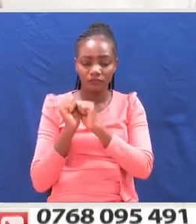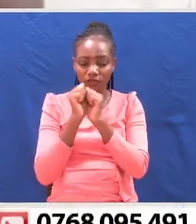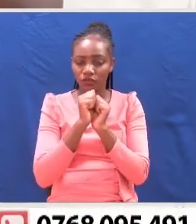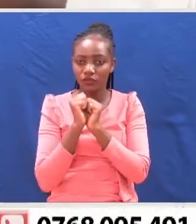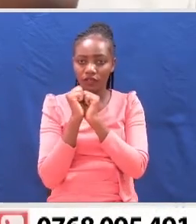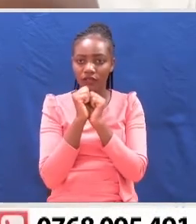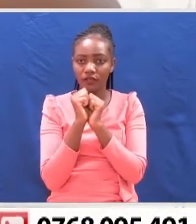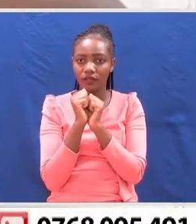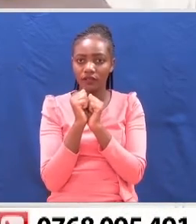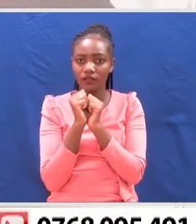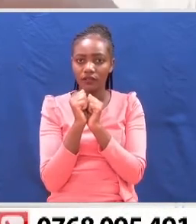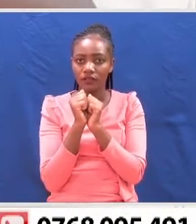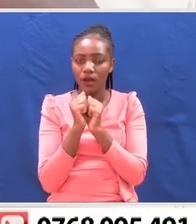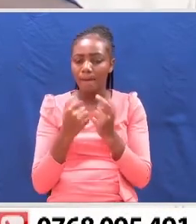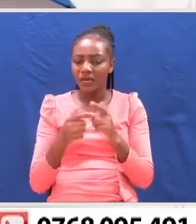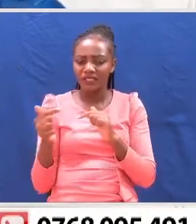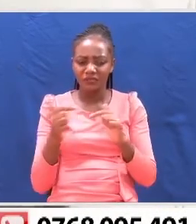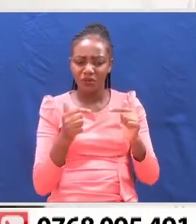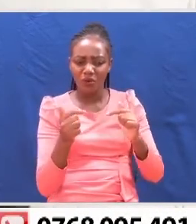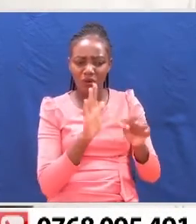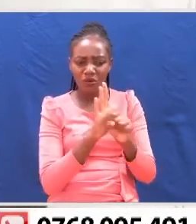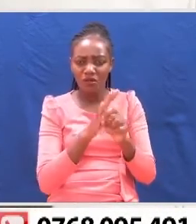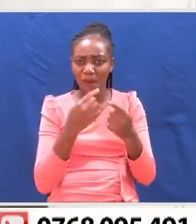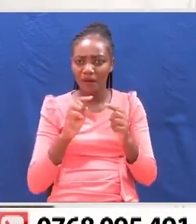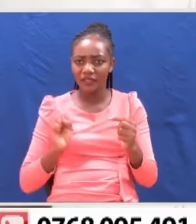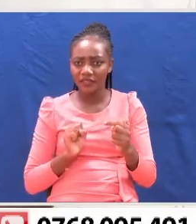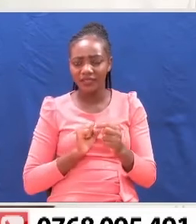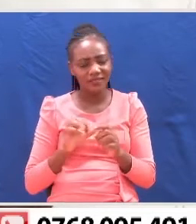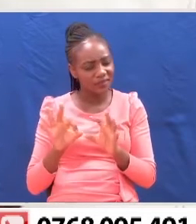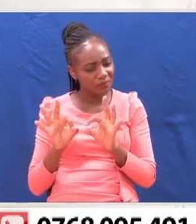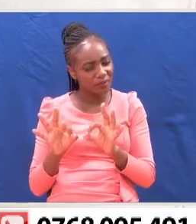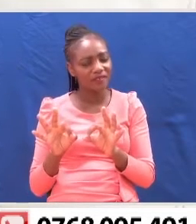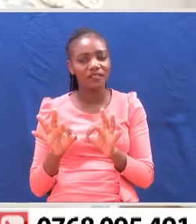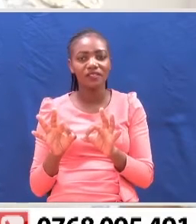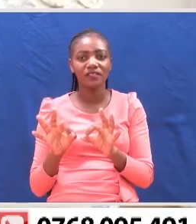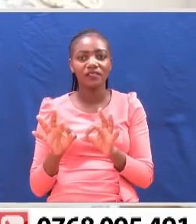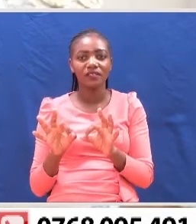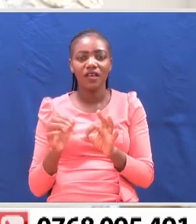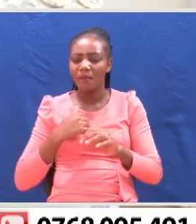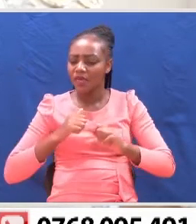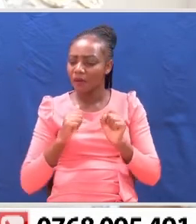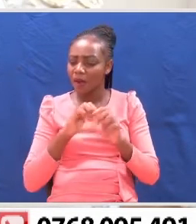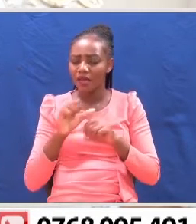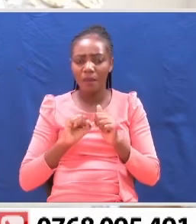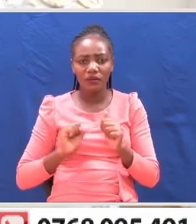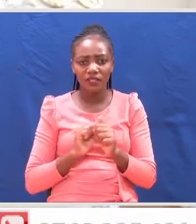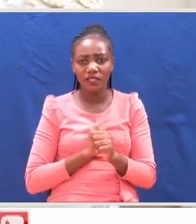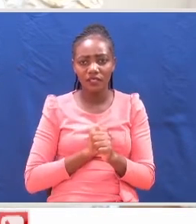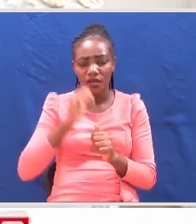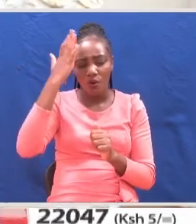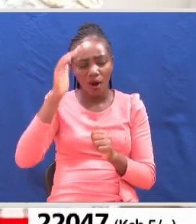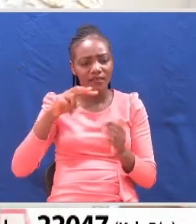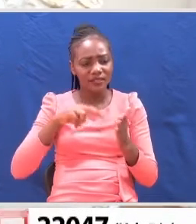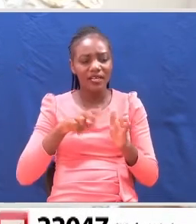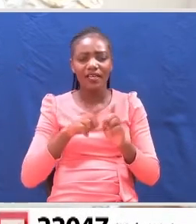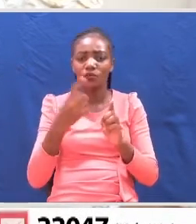ya kwamba kulikuwa na hiyo malumbano, lakini bunge limebaki kama bunge. Ile kitu nakupendea Senate ni kwamba wakati ukifika wanasimama kama nyumba